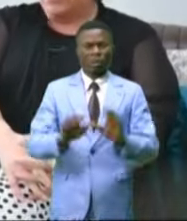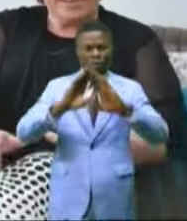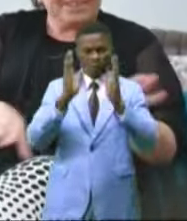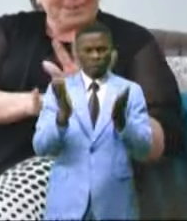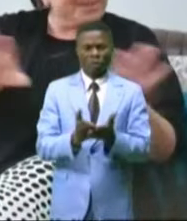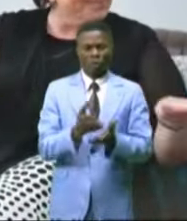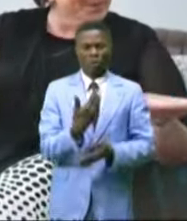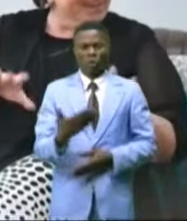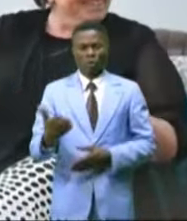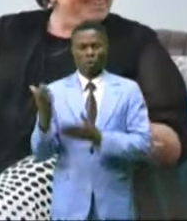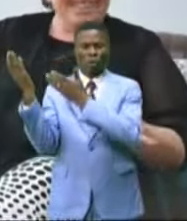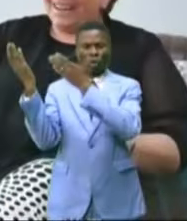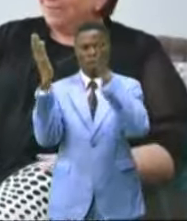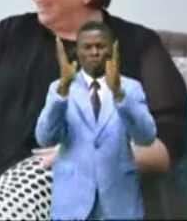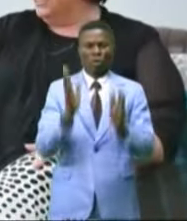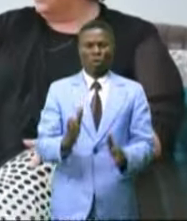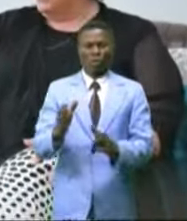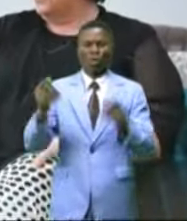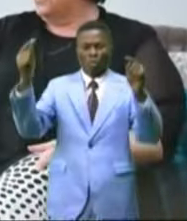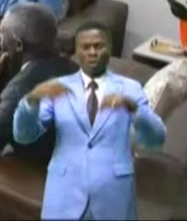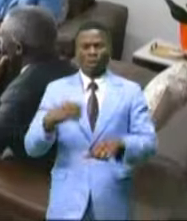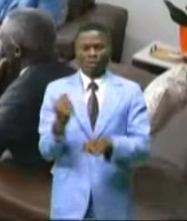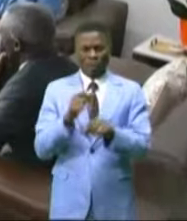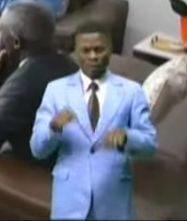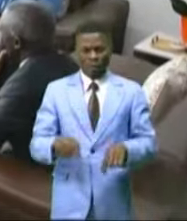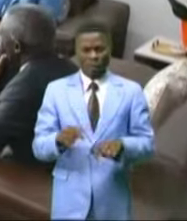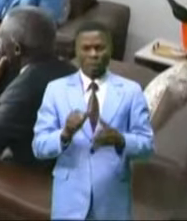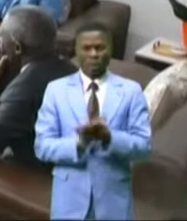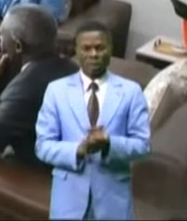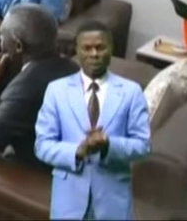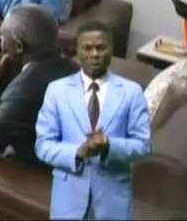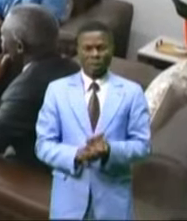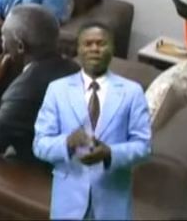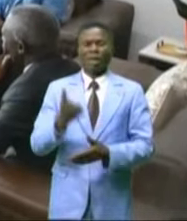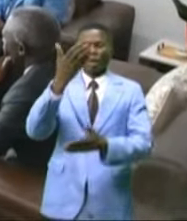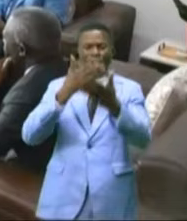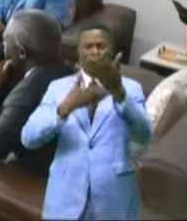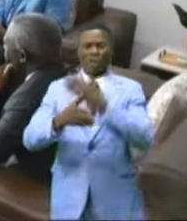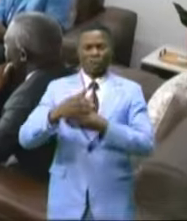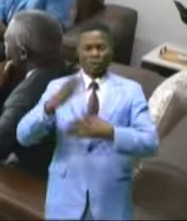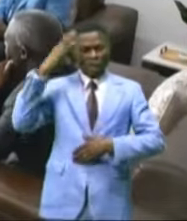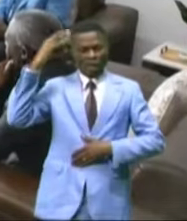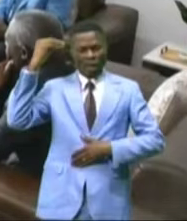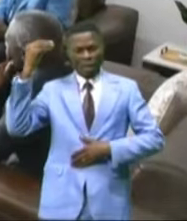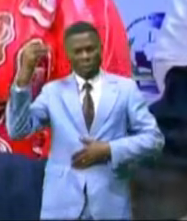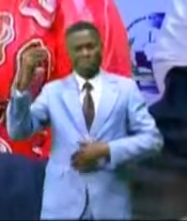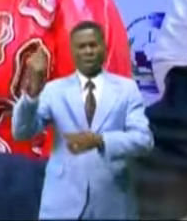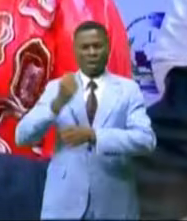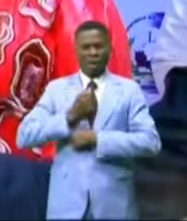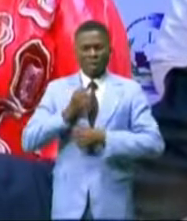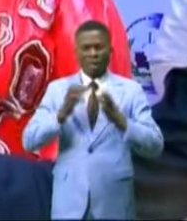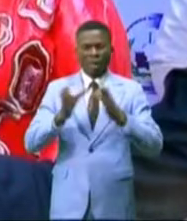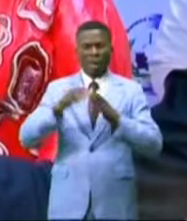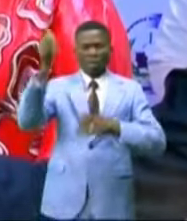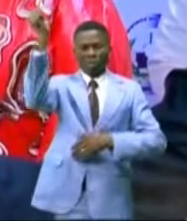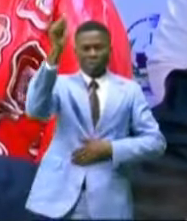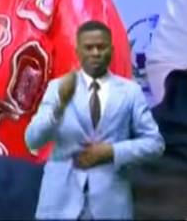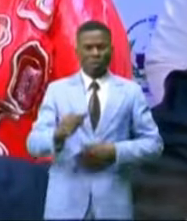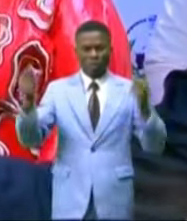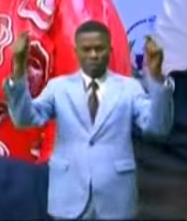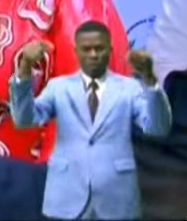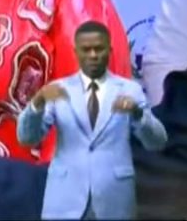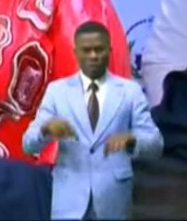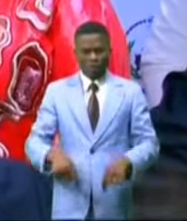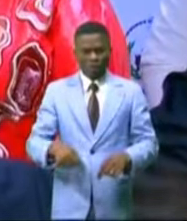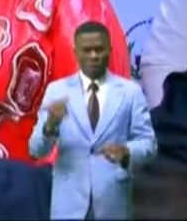l'aspect commerce investissement donc je vais me joindre à la Chambre de commerce Canada Afrique qui estici qui sont venus de